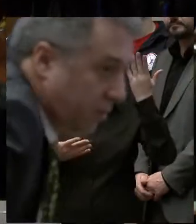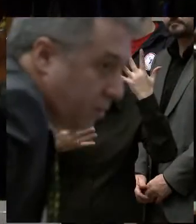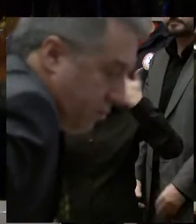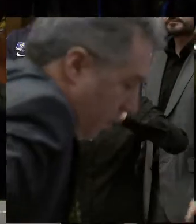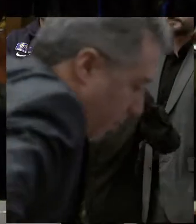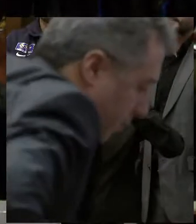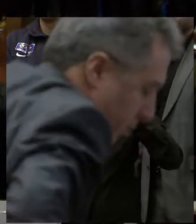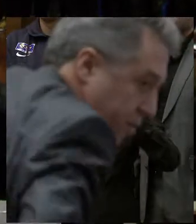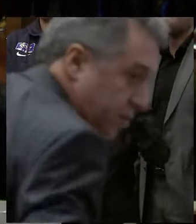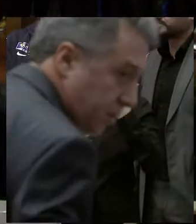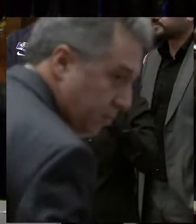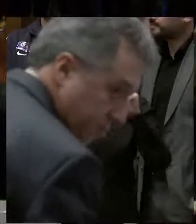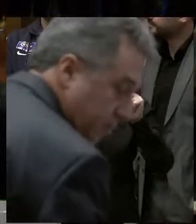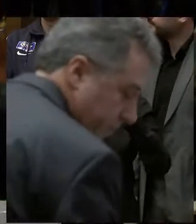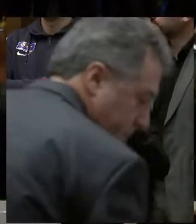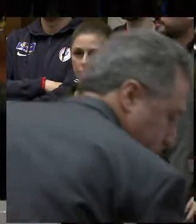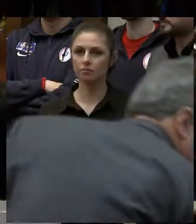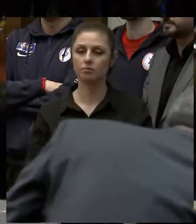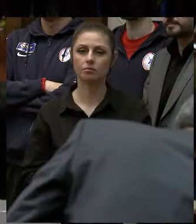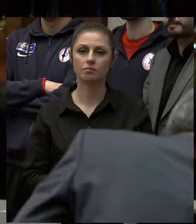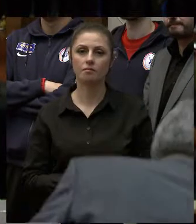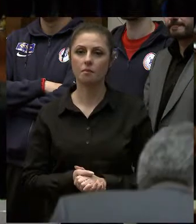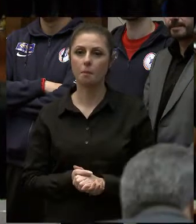değerli Büyükçekmeceliler.